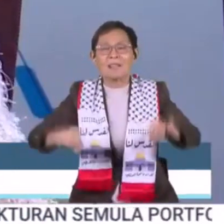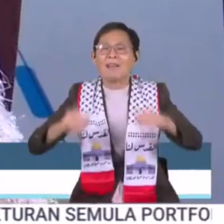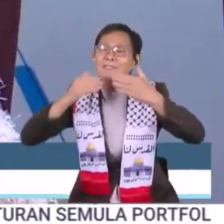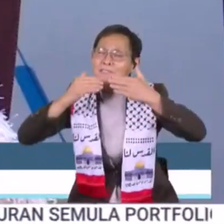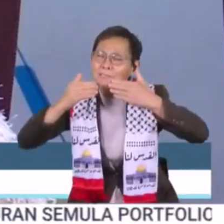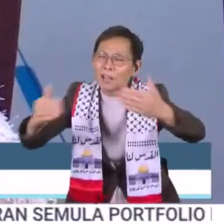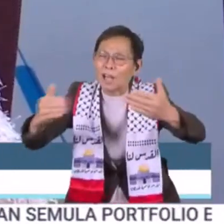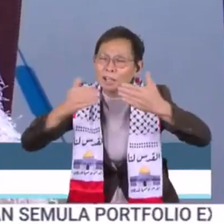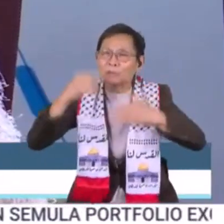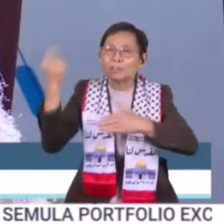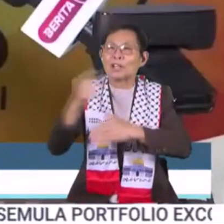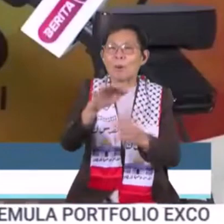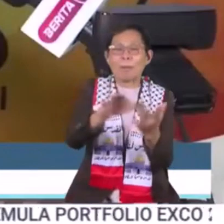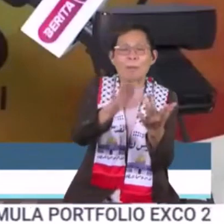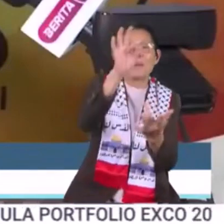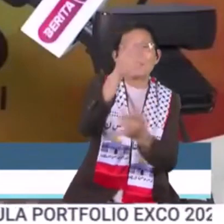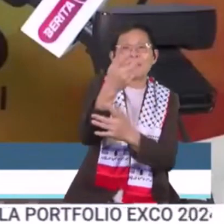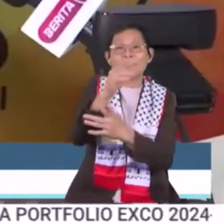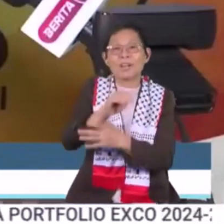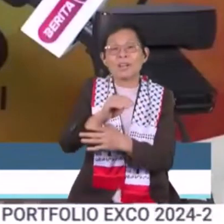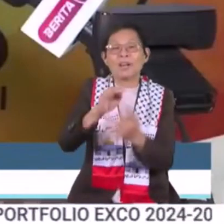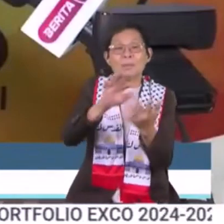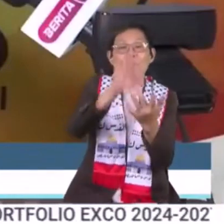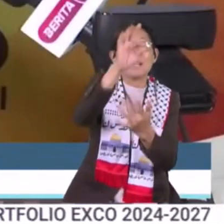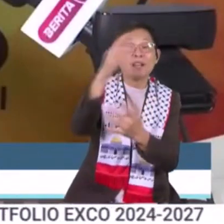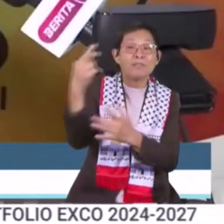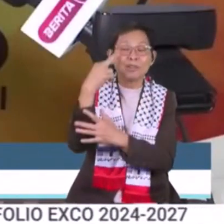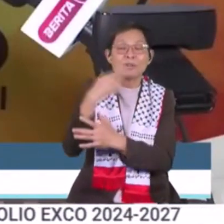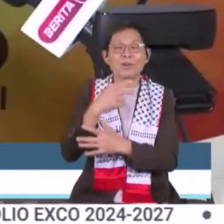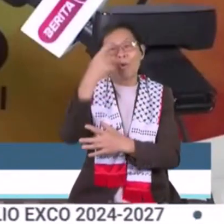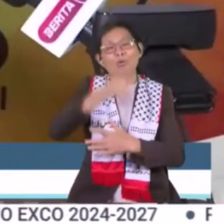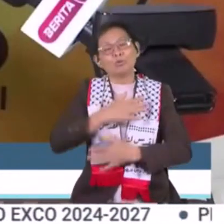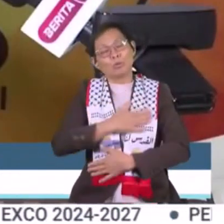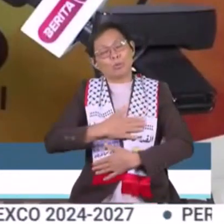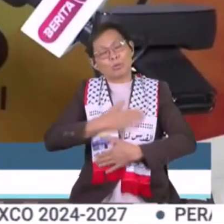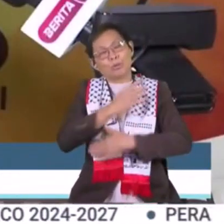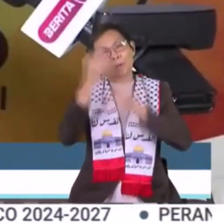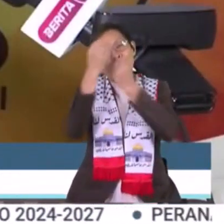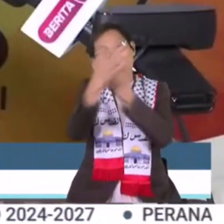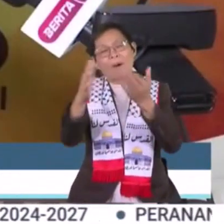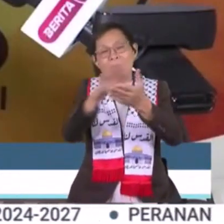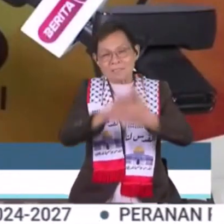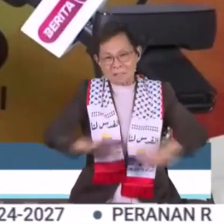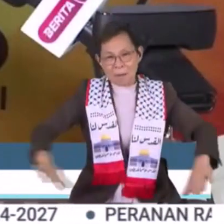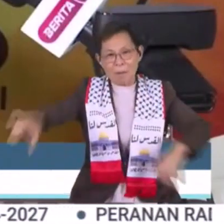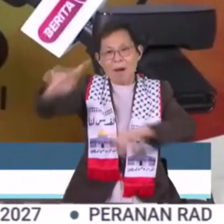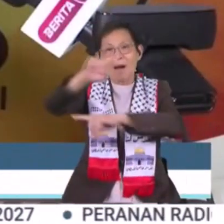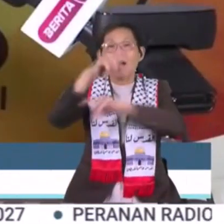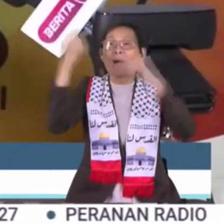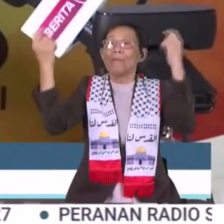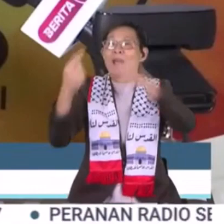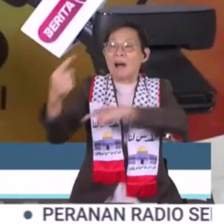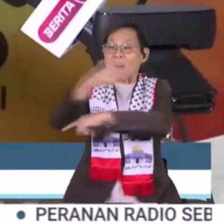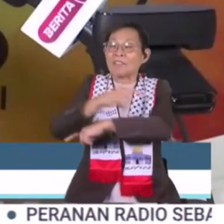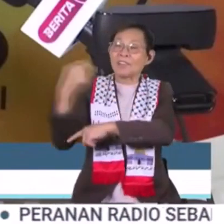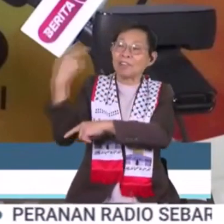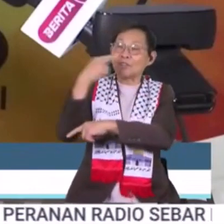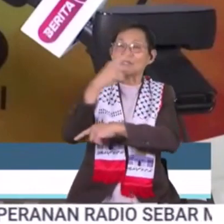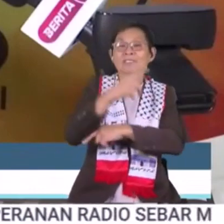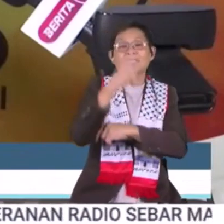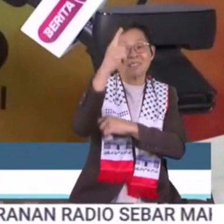sentiasa memilih radio untuk anda dapatkan hiburan dan juga maklumat Selamat menyambut hari radio sedunia